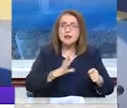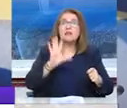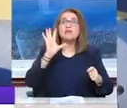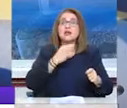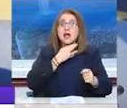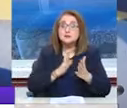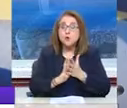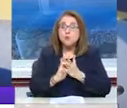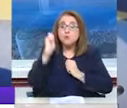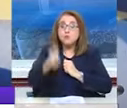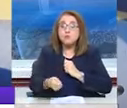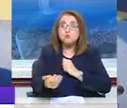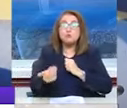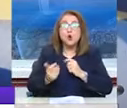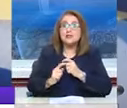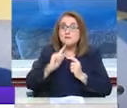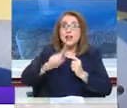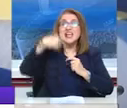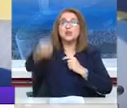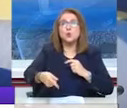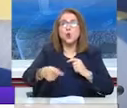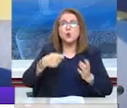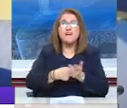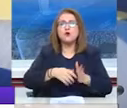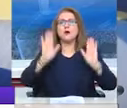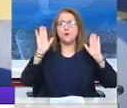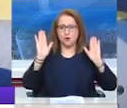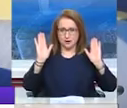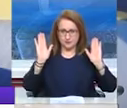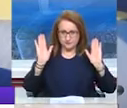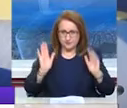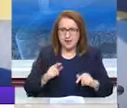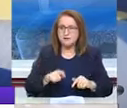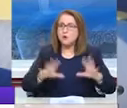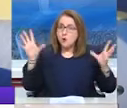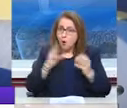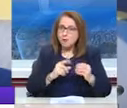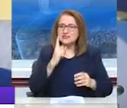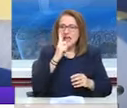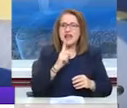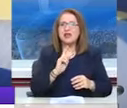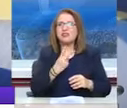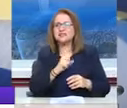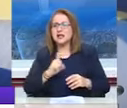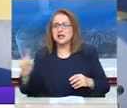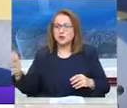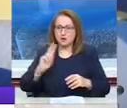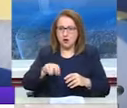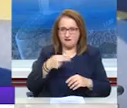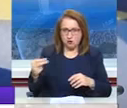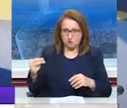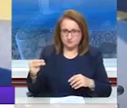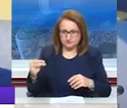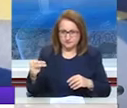κρίσης. Το συνολικό ύψος του χρηματοδοτικού σχήματος είναι 1 δισεκατομμύριο ευρώ. Η λειτουργία